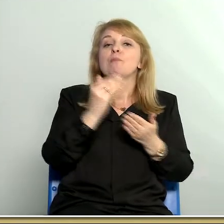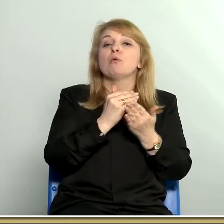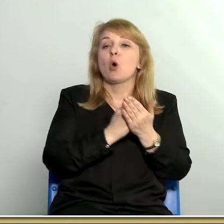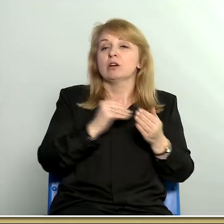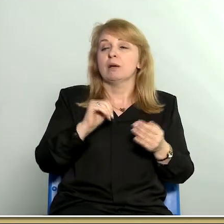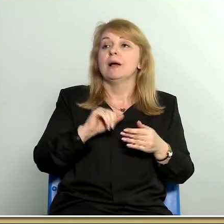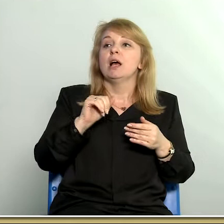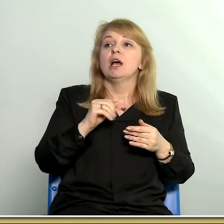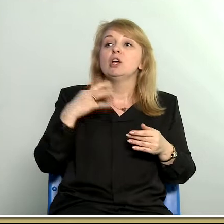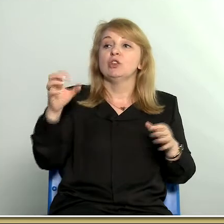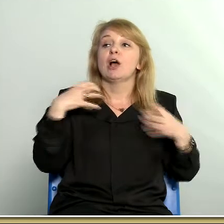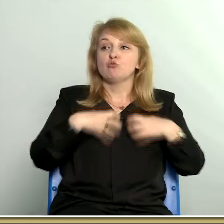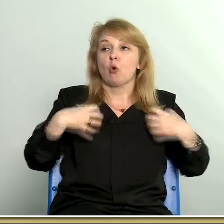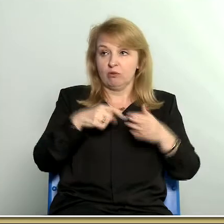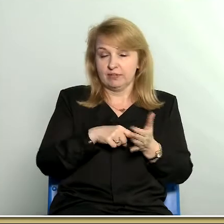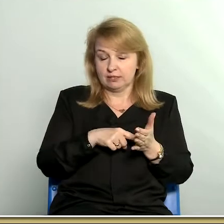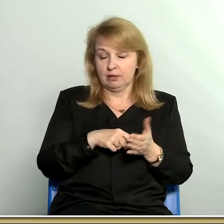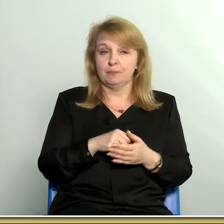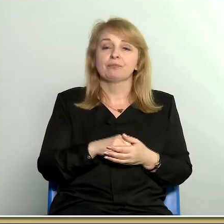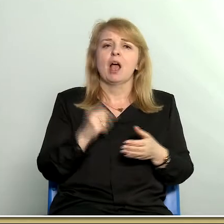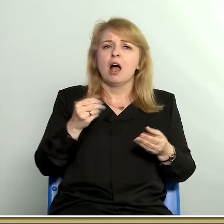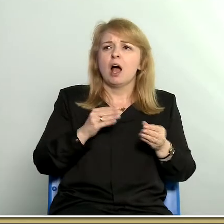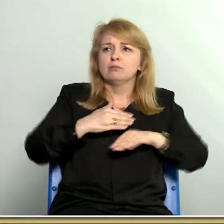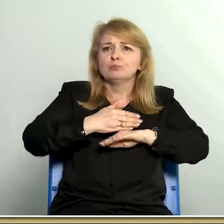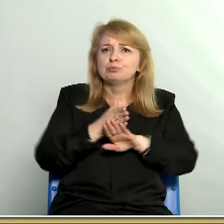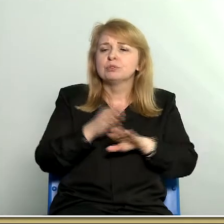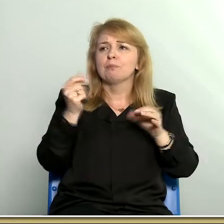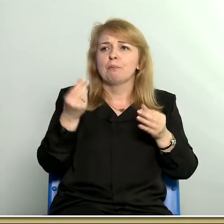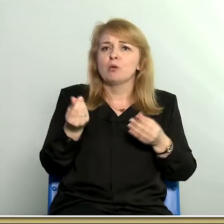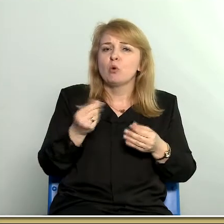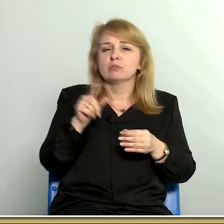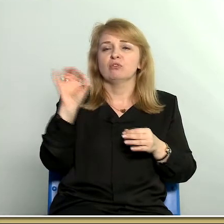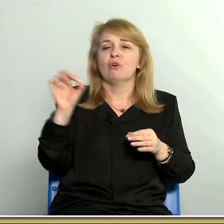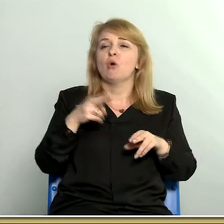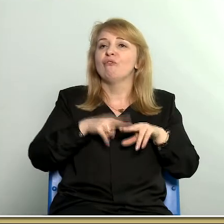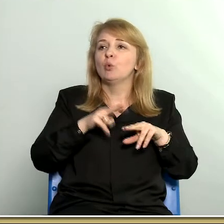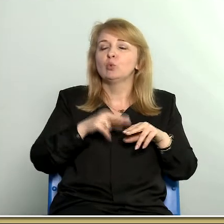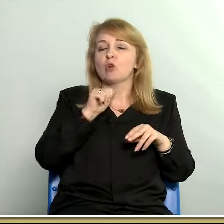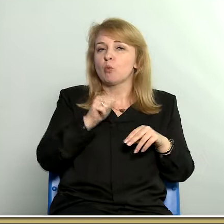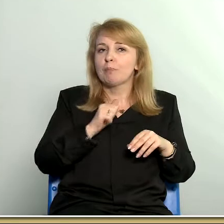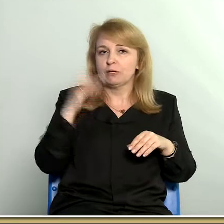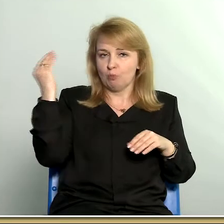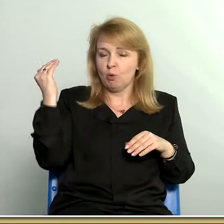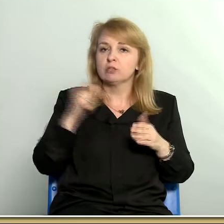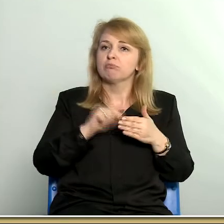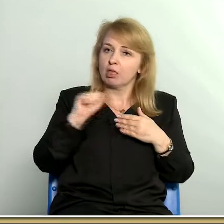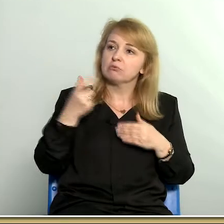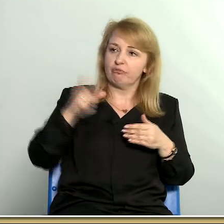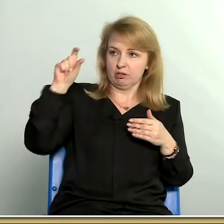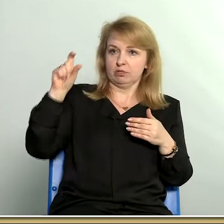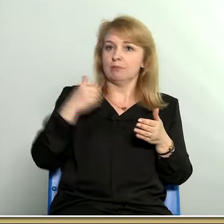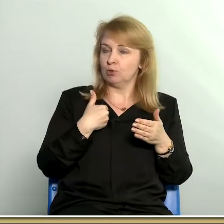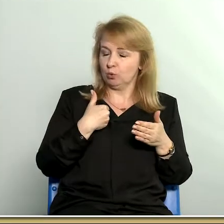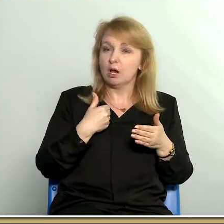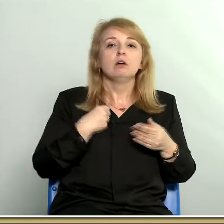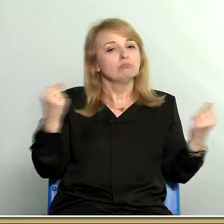środowisko. Rozłożenie alokacji na Europejski Fundusz Społeczny jest w miarę równomierne. Chcieliśmy więcej pieniędzy na rynek pracy i tak